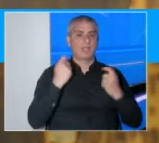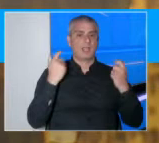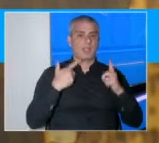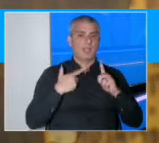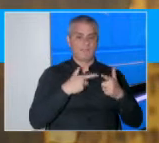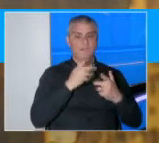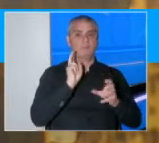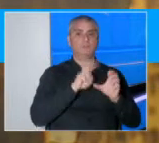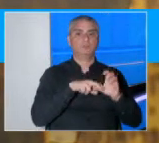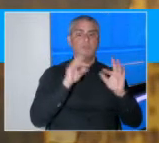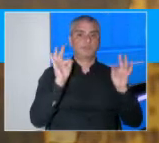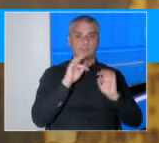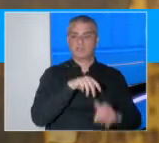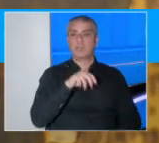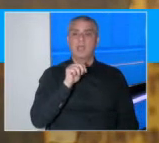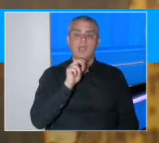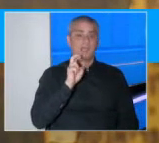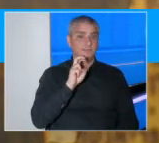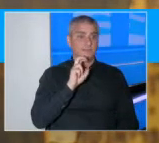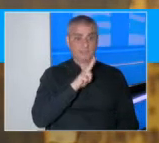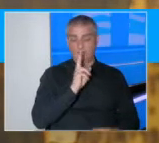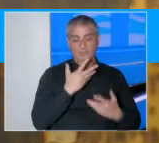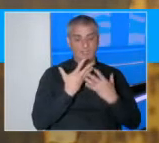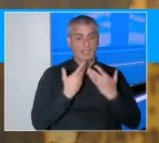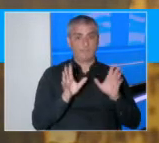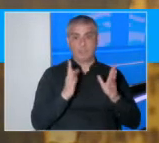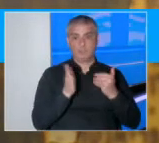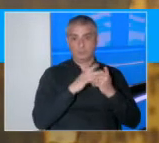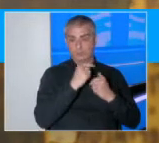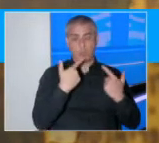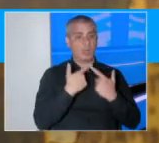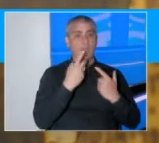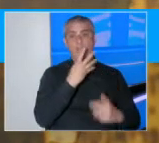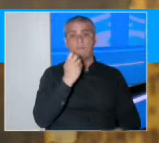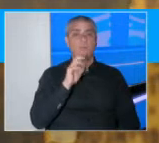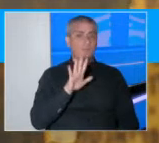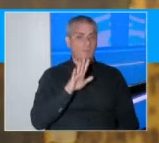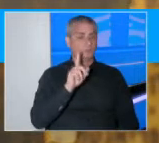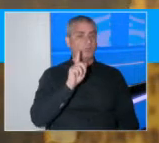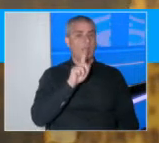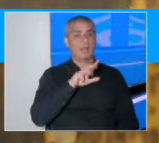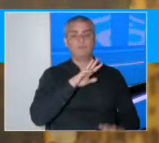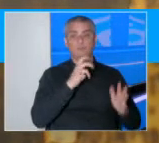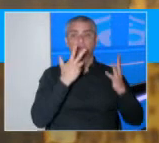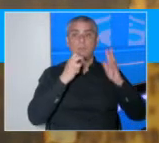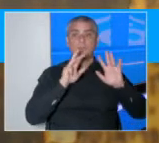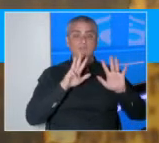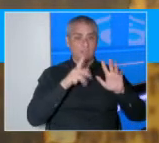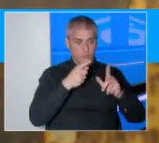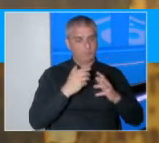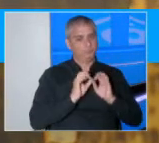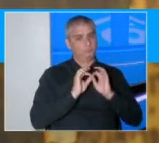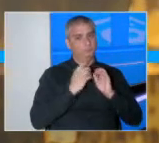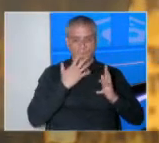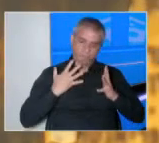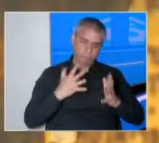משתתף בטקס עזיז צרפי, שאיבד את אשתו בפיגוע בקו 405, בשנת 1989 התפרץ לדברי